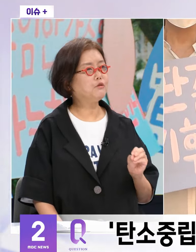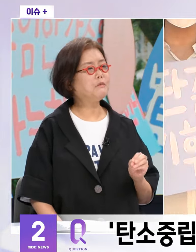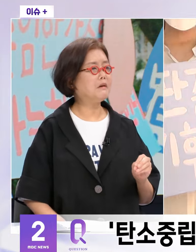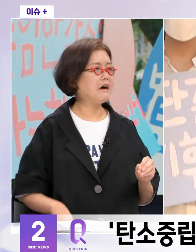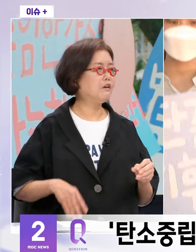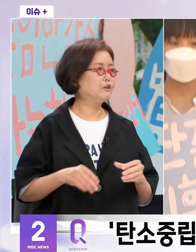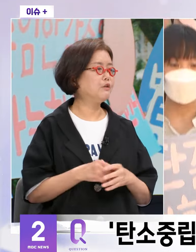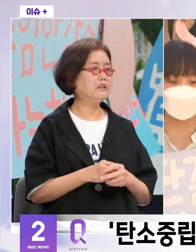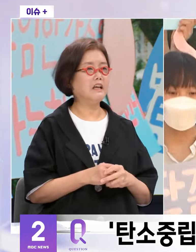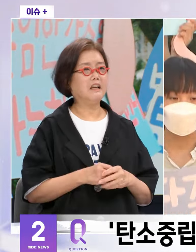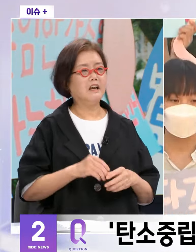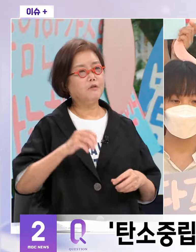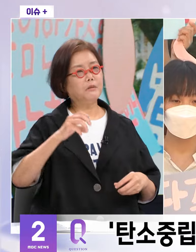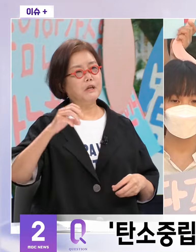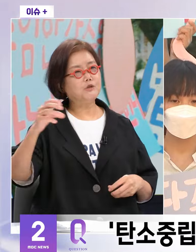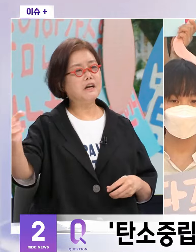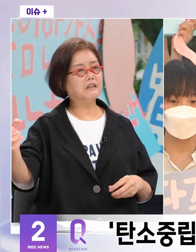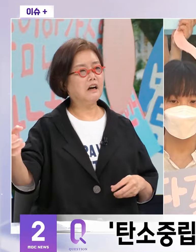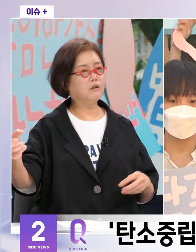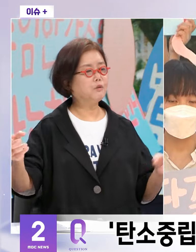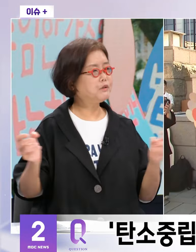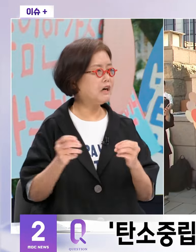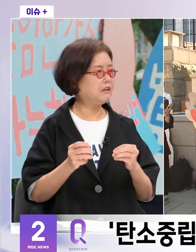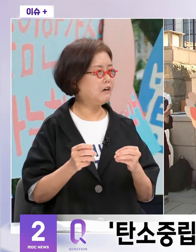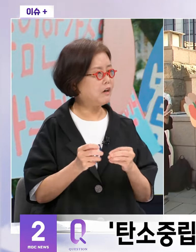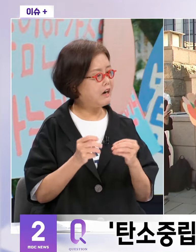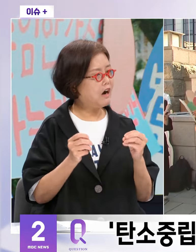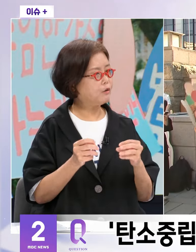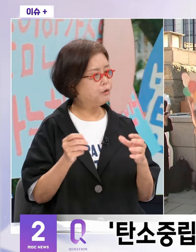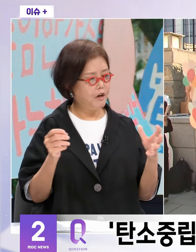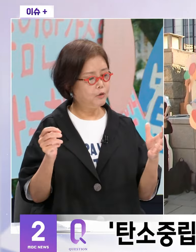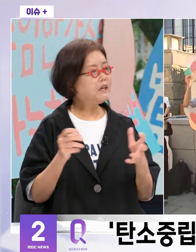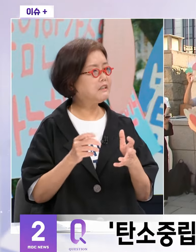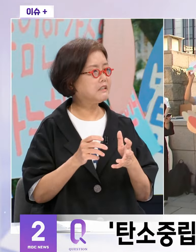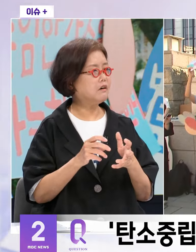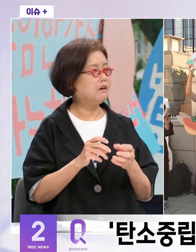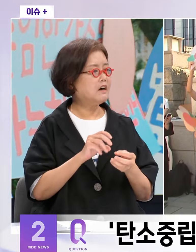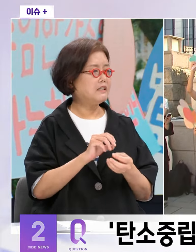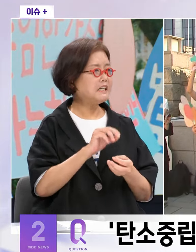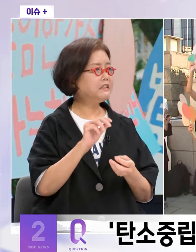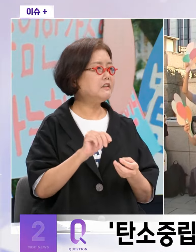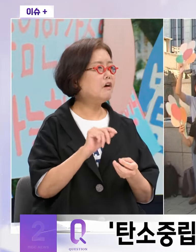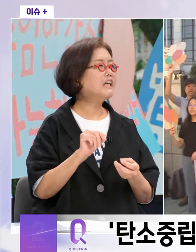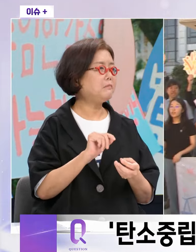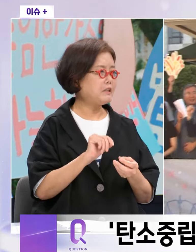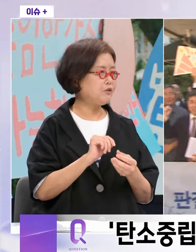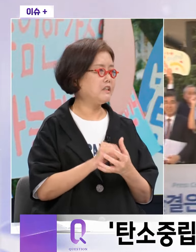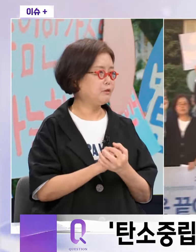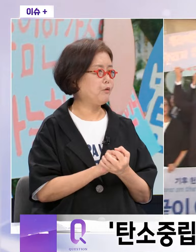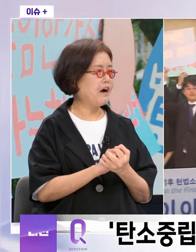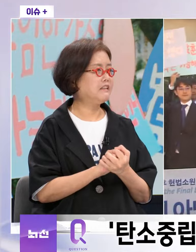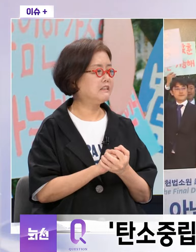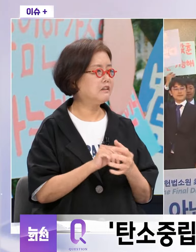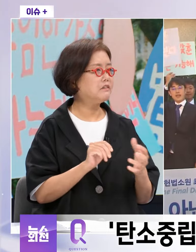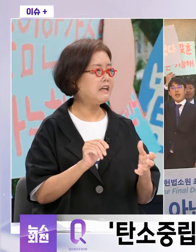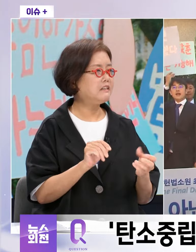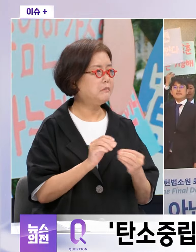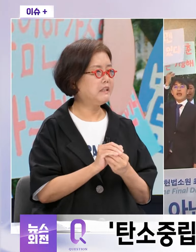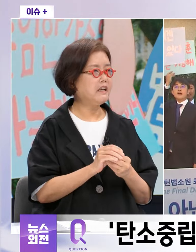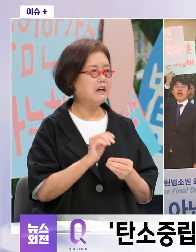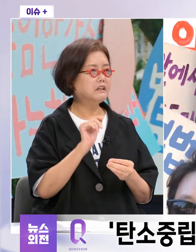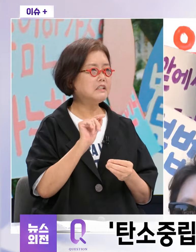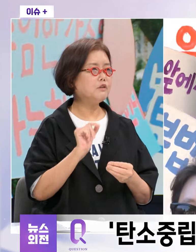탄소 중립이란 말이 어려운데 우리가 배출하는 거하고 흡수하는 거하고 똑같아서 사실은 0이 배출이 되도록 하는